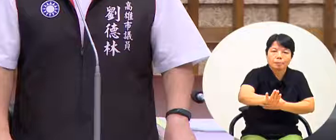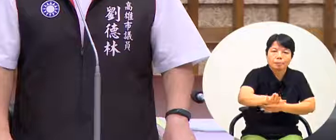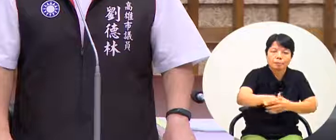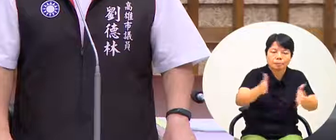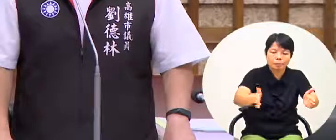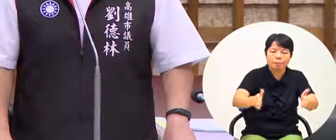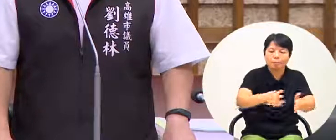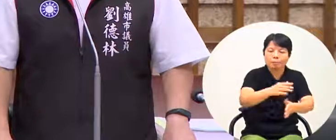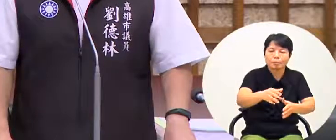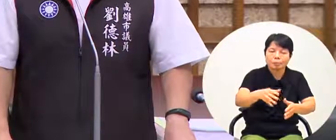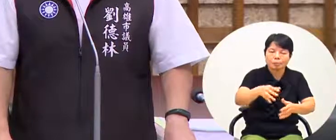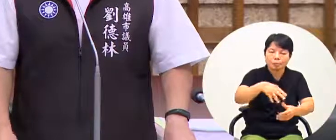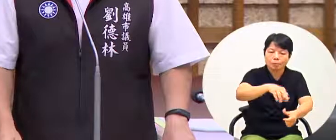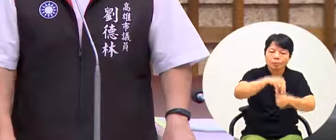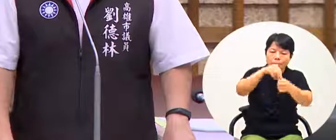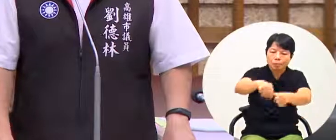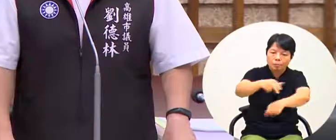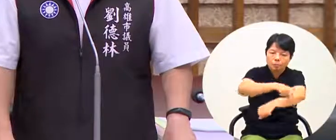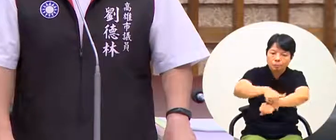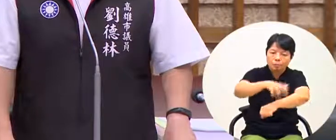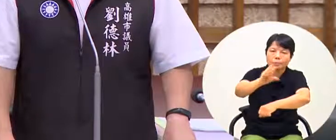划预算。